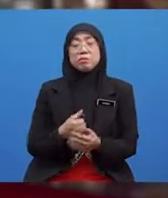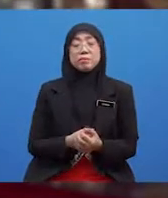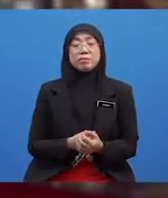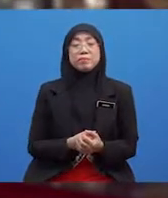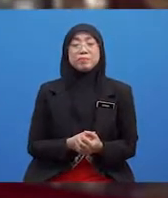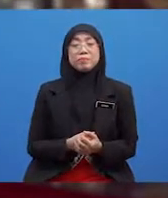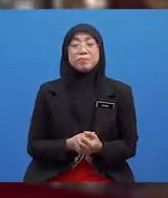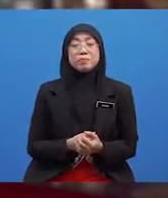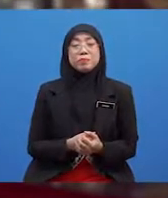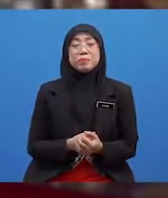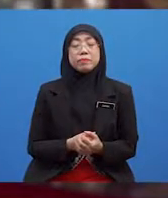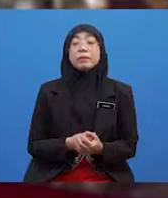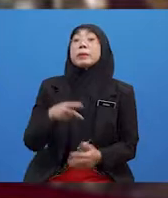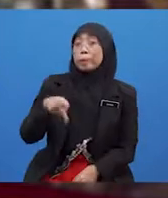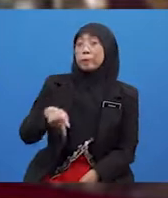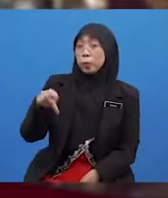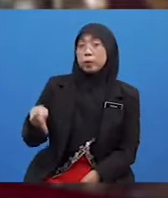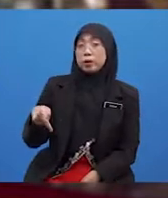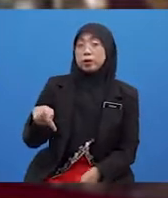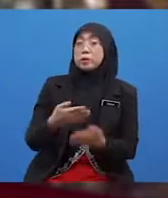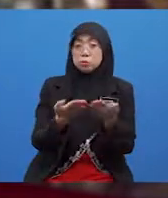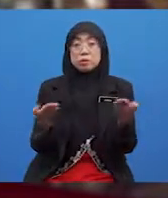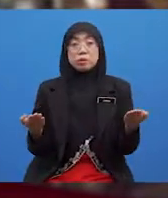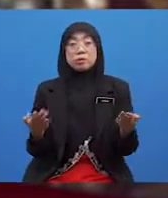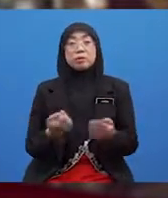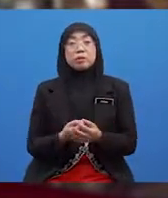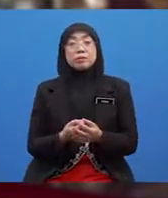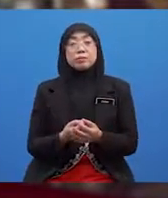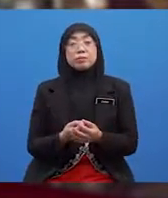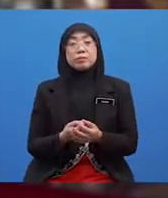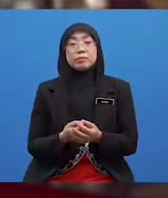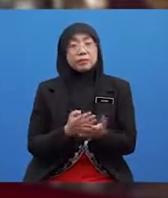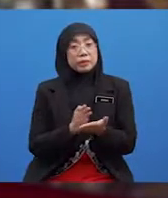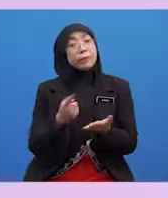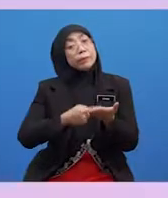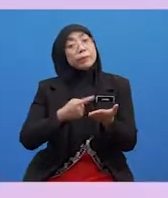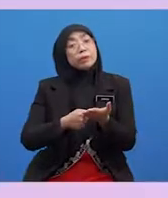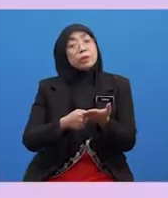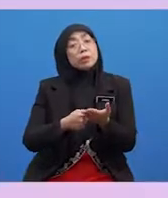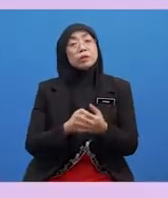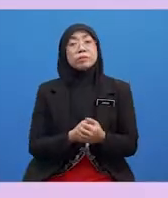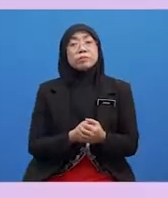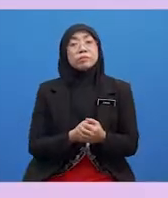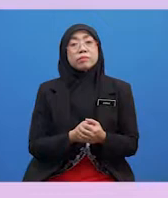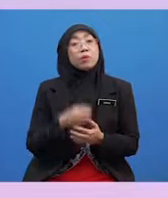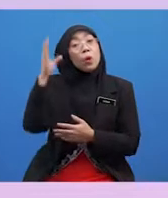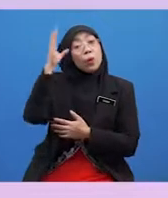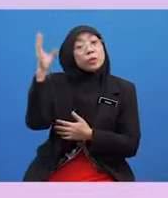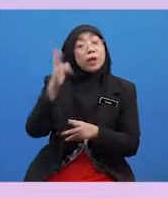Para pelajar sekalian, kita teruskan dengan membincangkan mengenai konsep kawalan